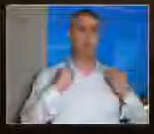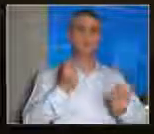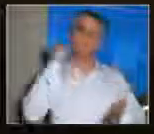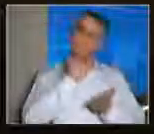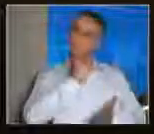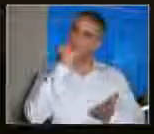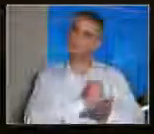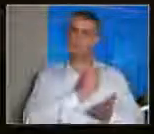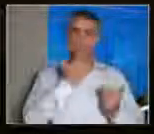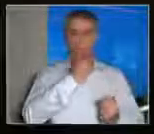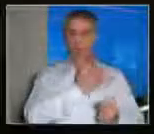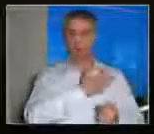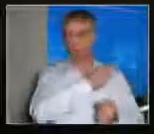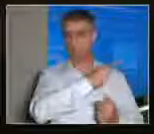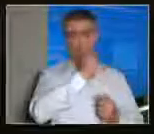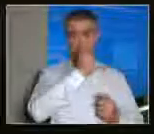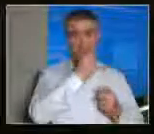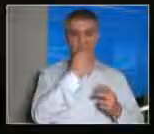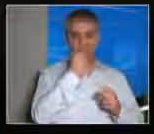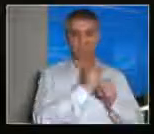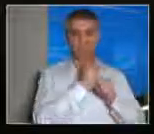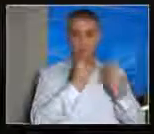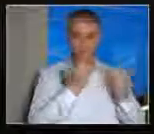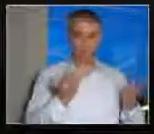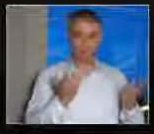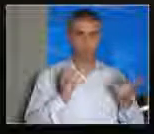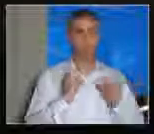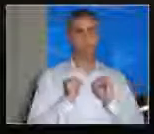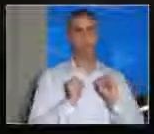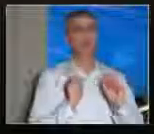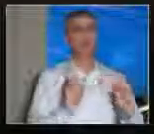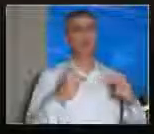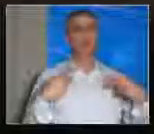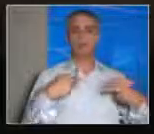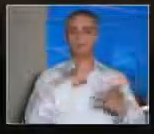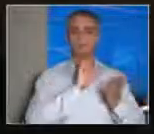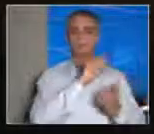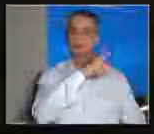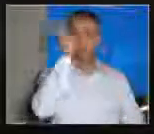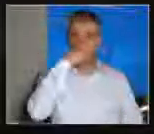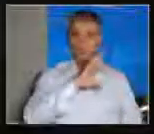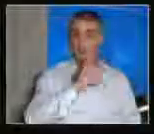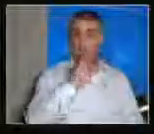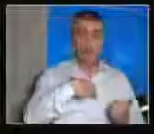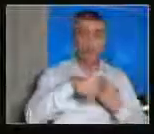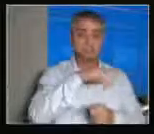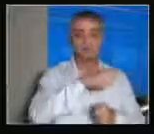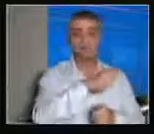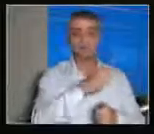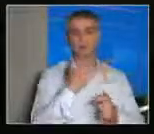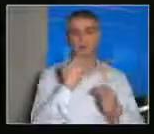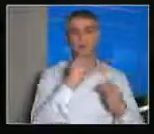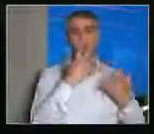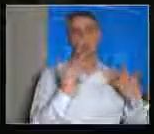מכות כשמעיזים להרים את הראש כדי ככה לחזק את ההרתעה, וכדי שהם יבינו שמכל סבב כזה הם יוצאים